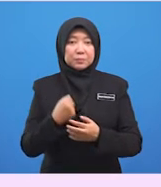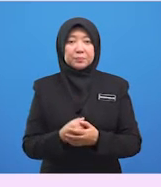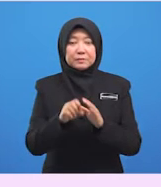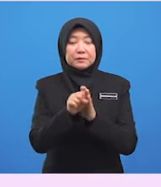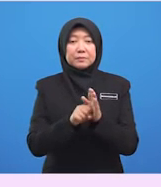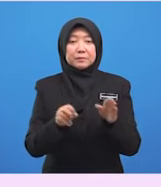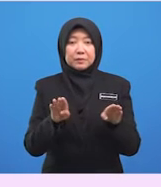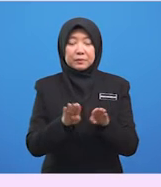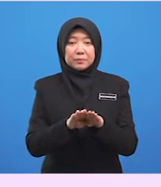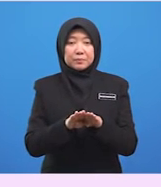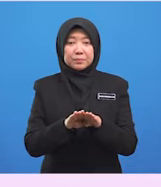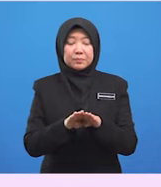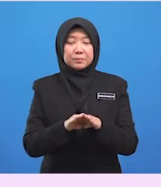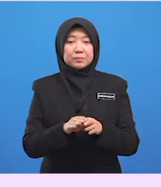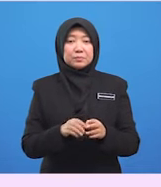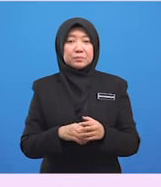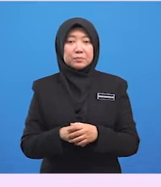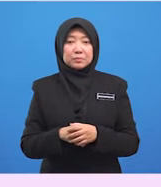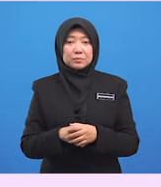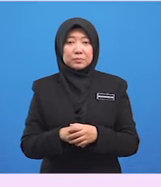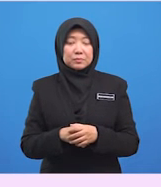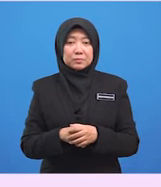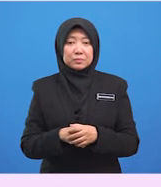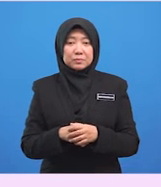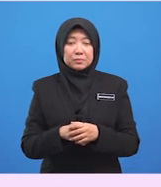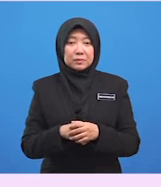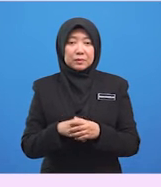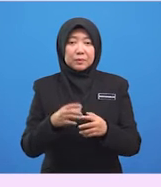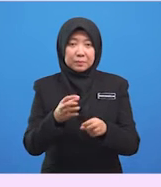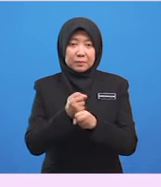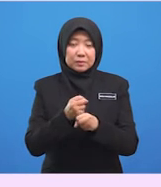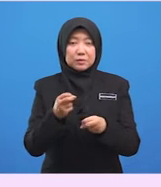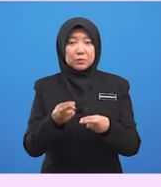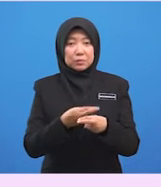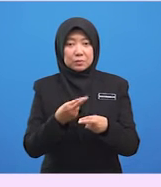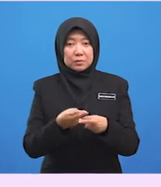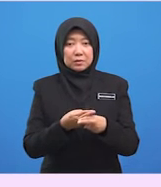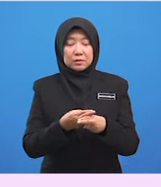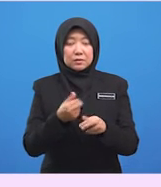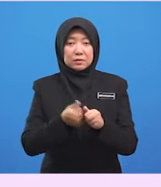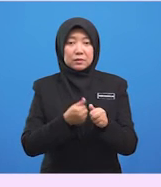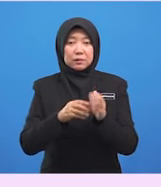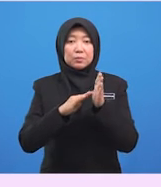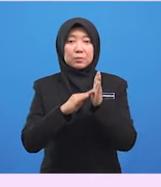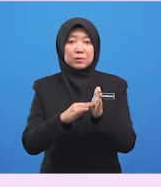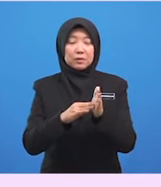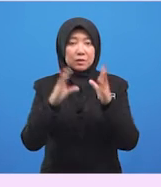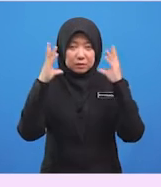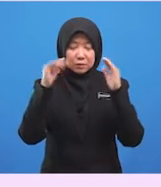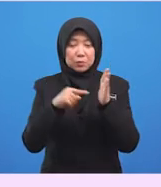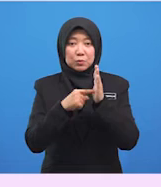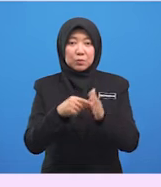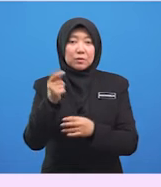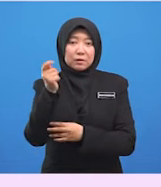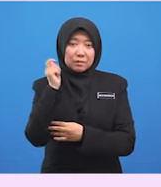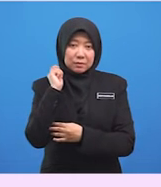sebagai penutup bagi sesi pengajaran hari ini dapatlah dirumuskan bahwa setiap bukti yang